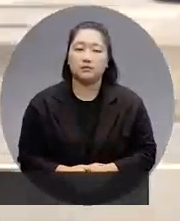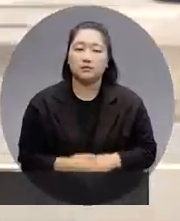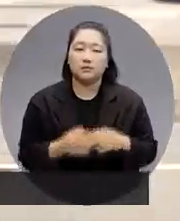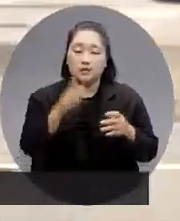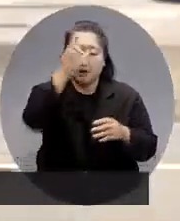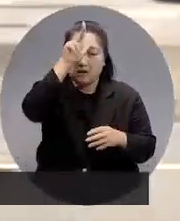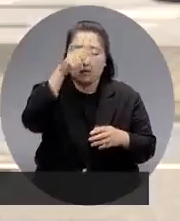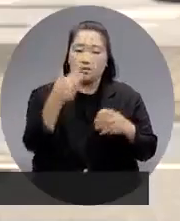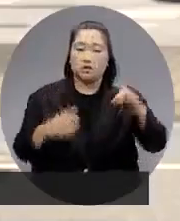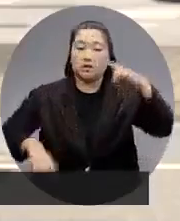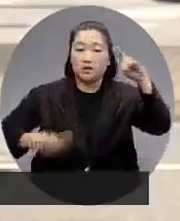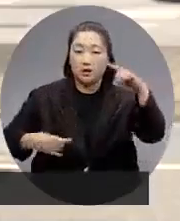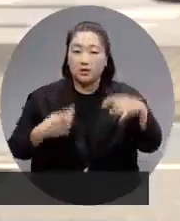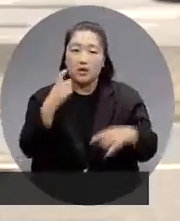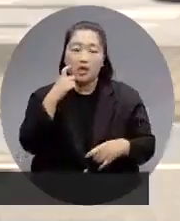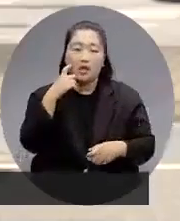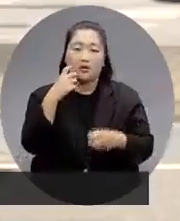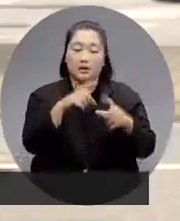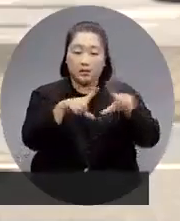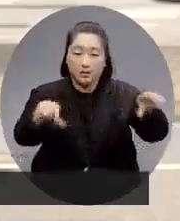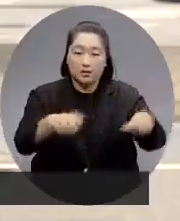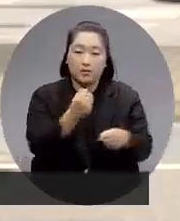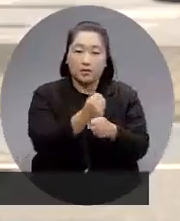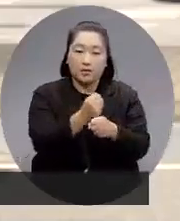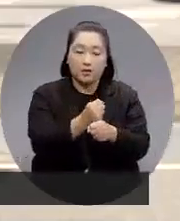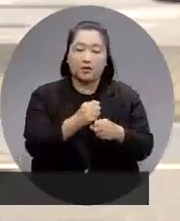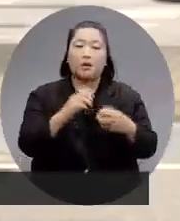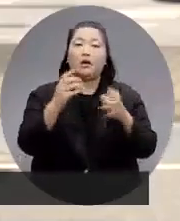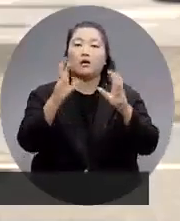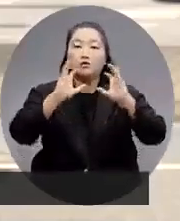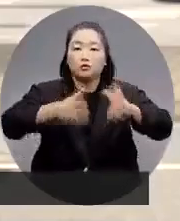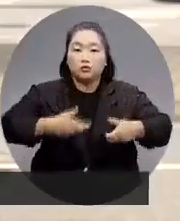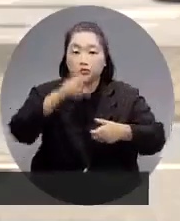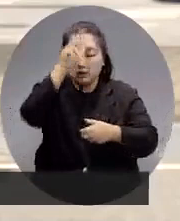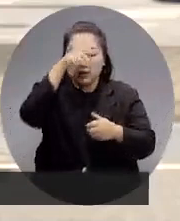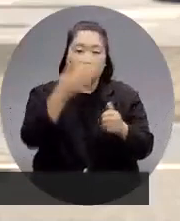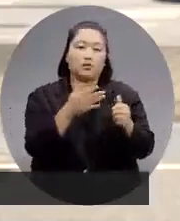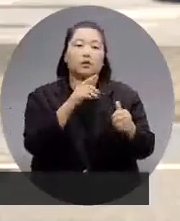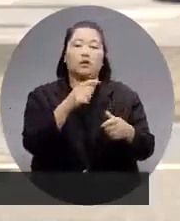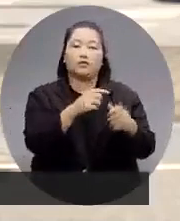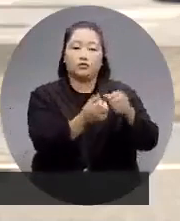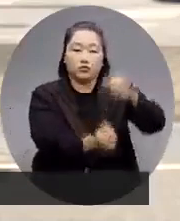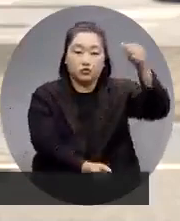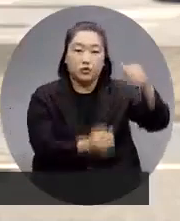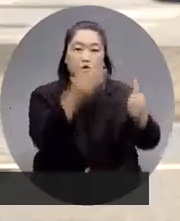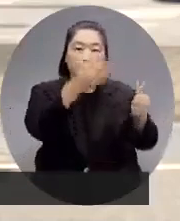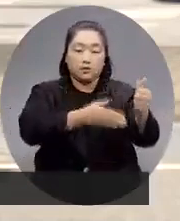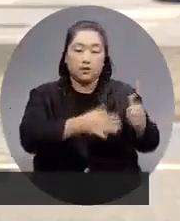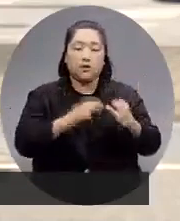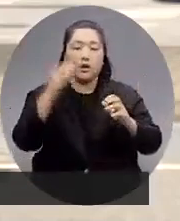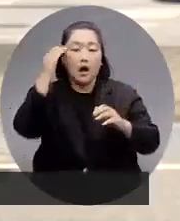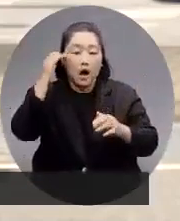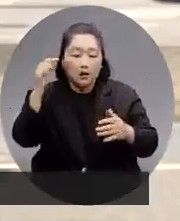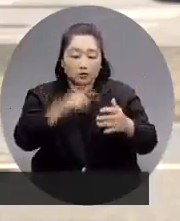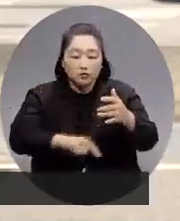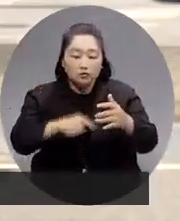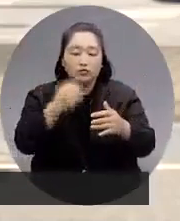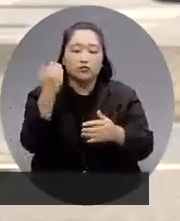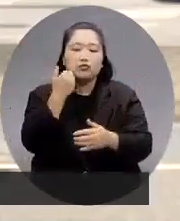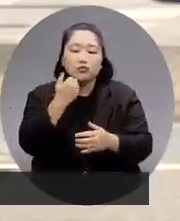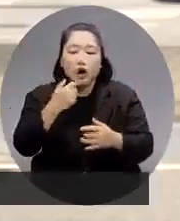경찰은 태국에서 위조 번호판을 제작한 이들에 대해 인터폴 적색 수배 를 요청하고 국내에 있는 나머지 구매 자들도 쫓고